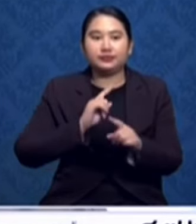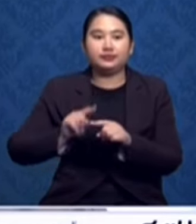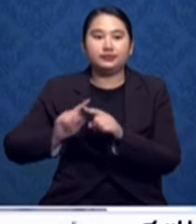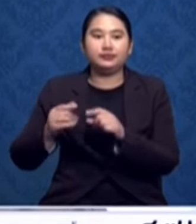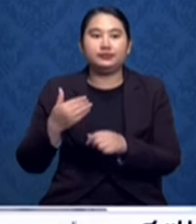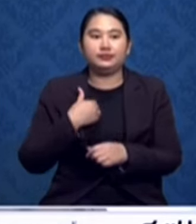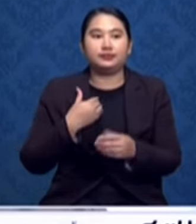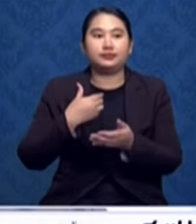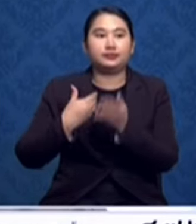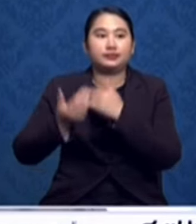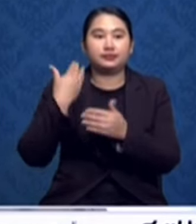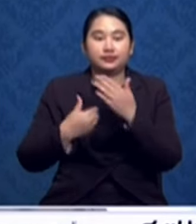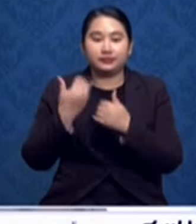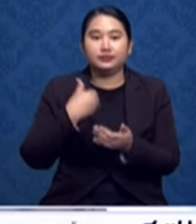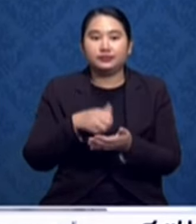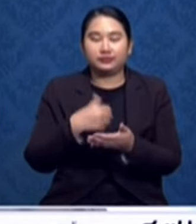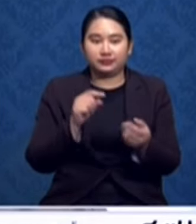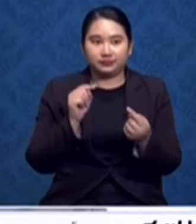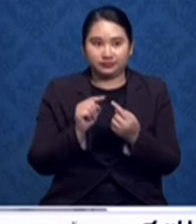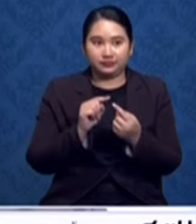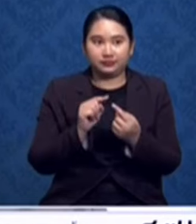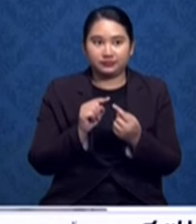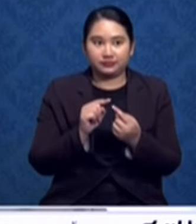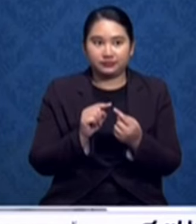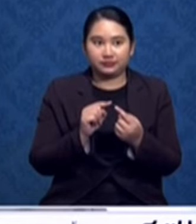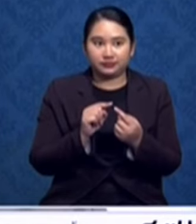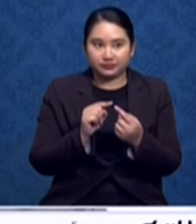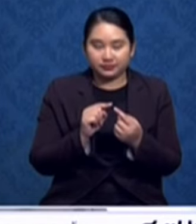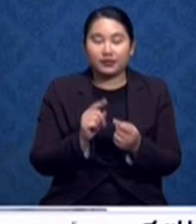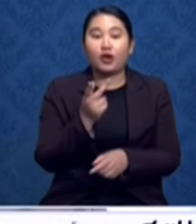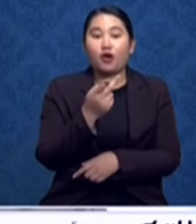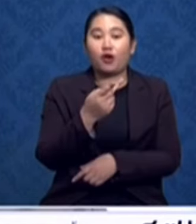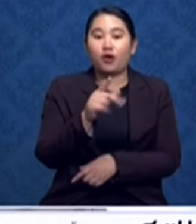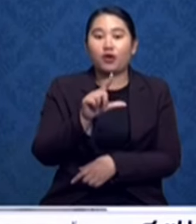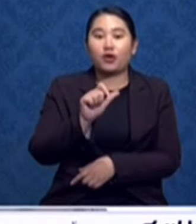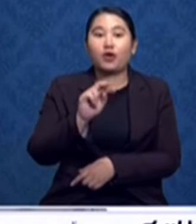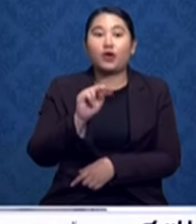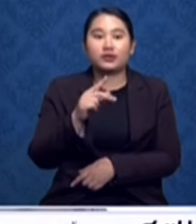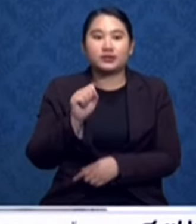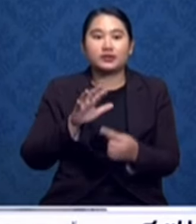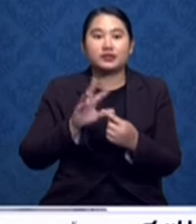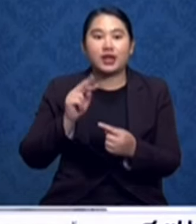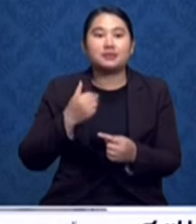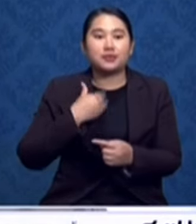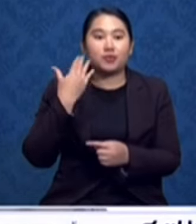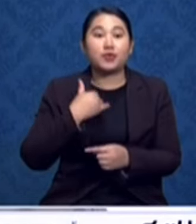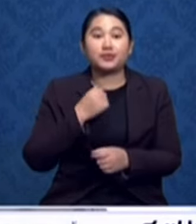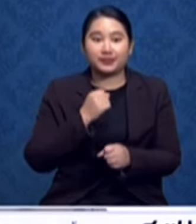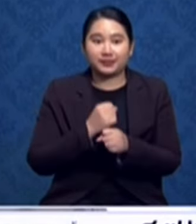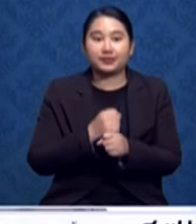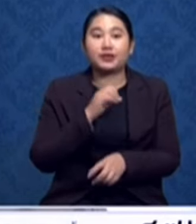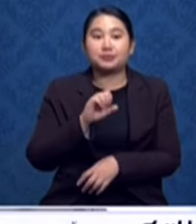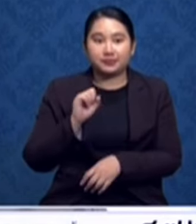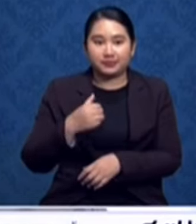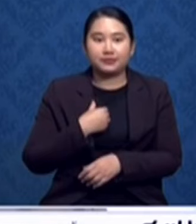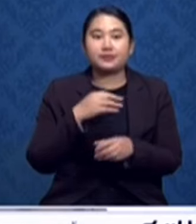เป็นประวัติศาสตร์โดยเฉพาะอย่างยิ่งเขตคลองสานธนบุรีแล้วก็เขตเก่าผมบางกอกใหญ่ที่ผมเป็นผู้แทนอยู่ด้วยเนี่ยก็ได้ไปท